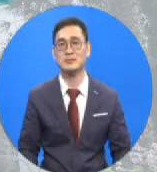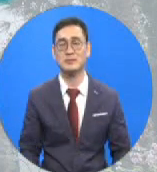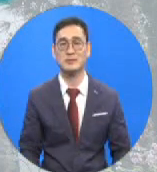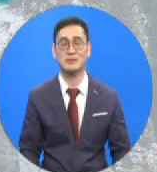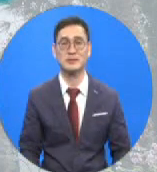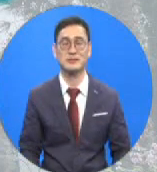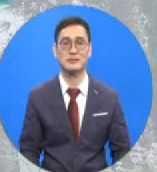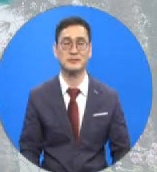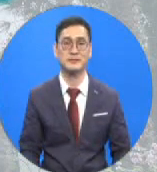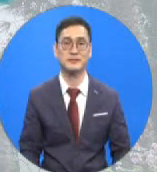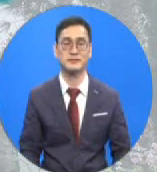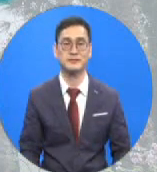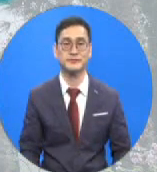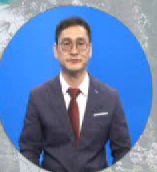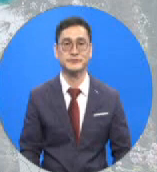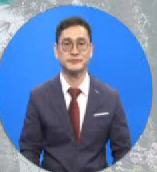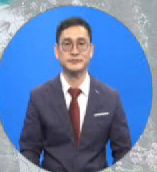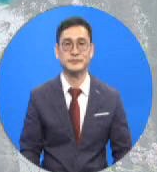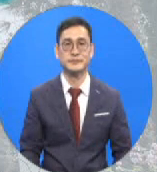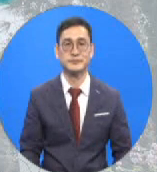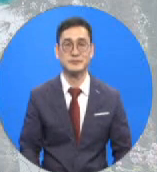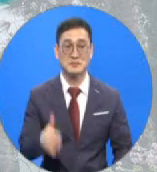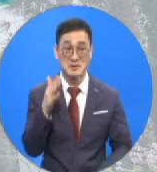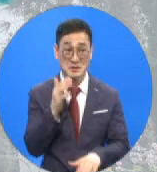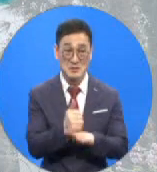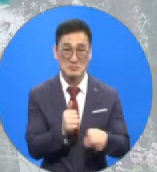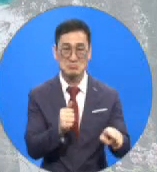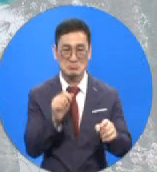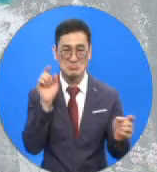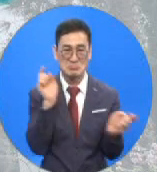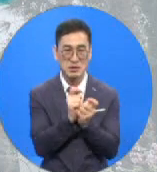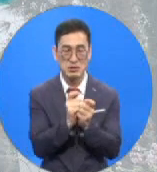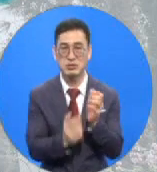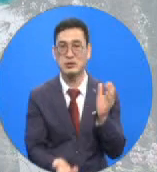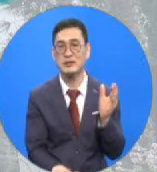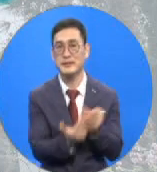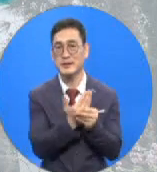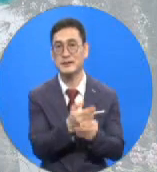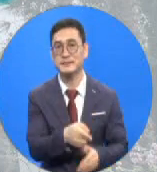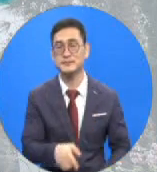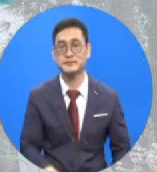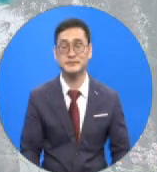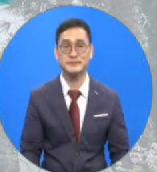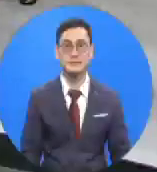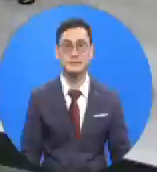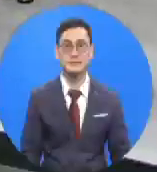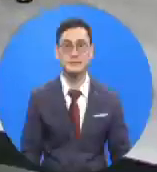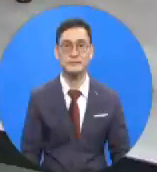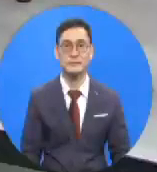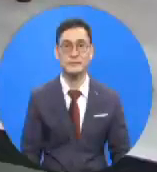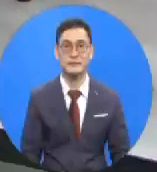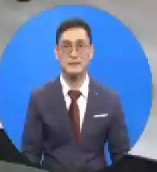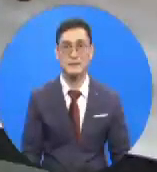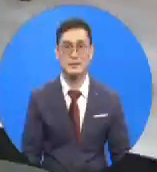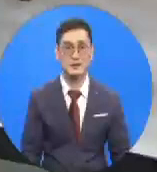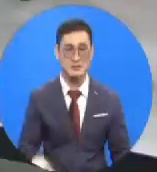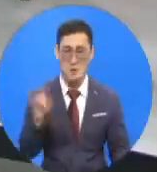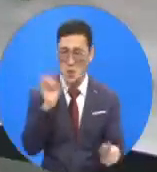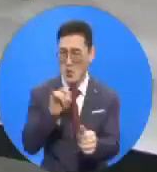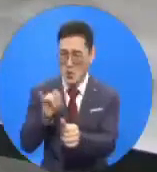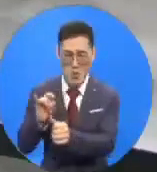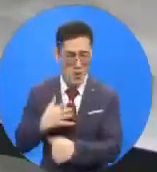있습니다 그러다 보니까 터질 게 터진 거 아니에요 내가 있는데 처음에 폭로가 아닌데 지금 29개 이런 파티 그 과